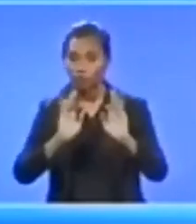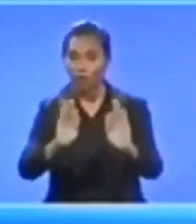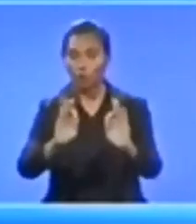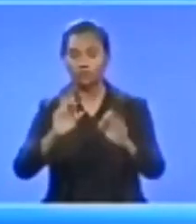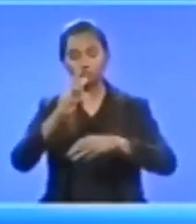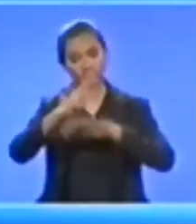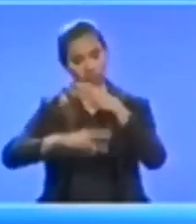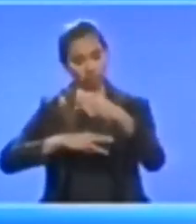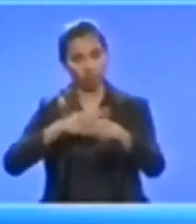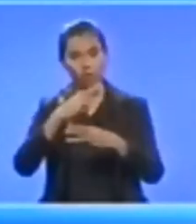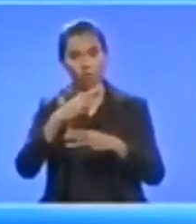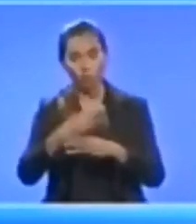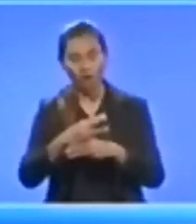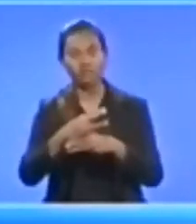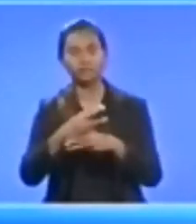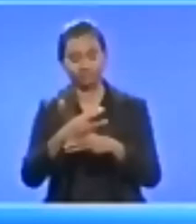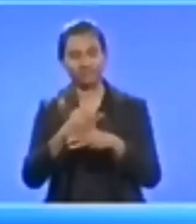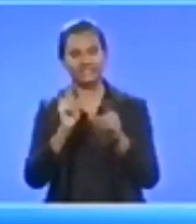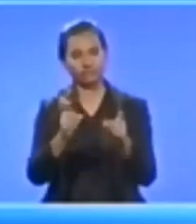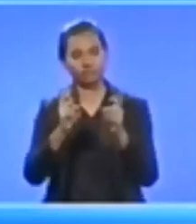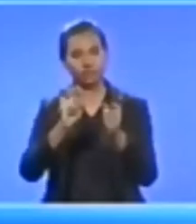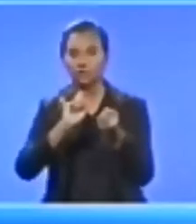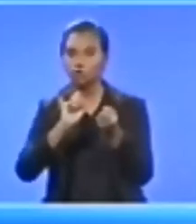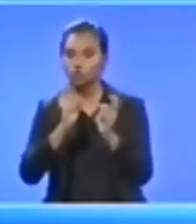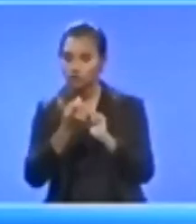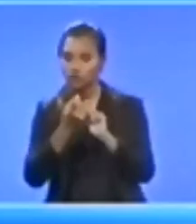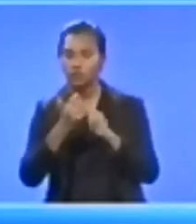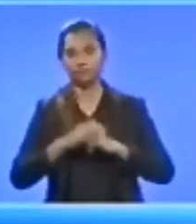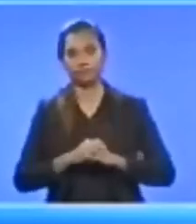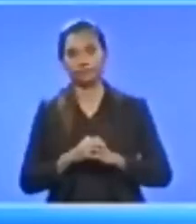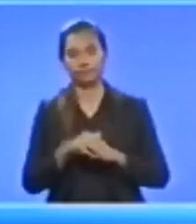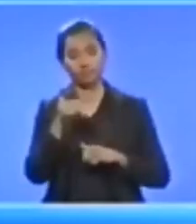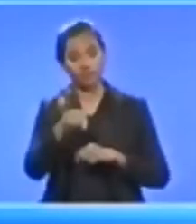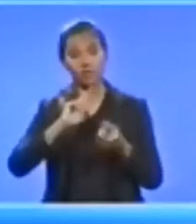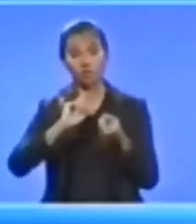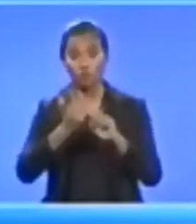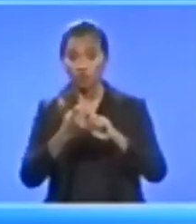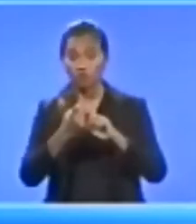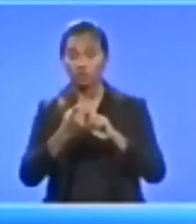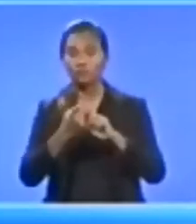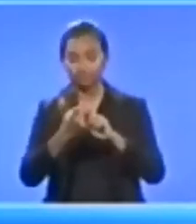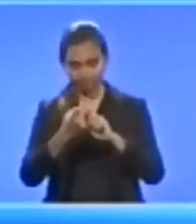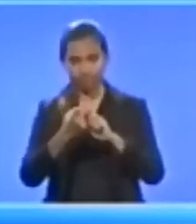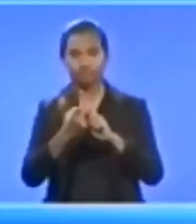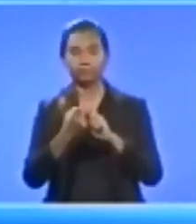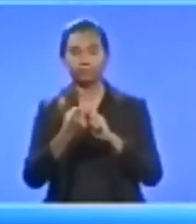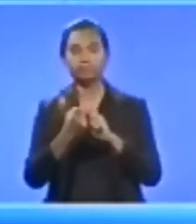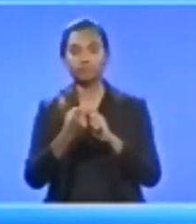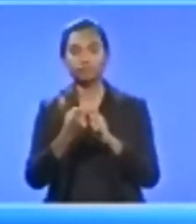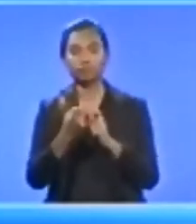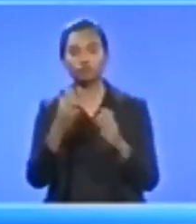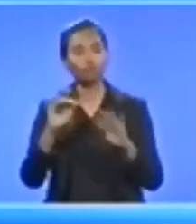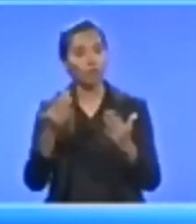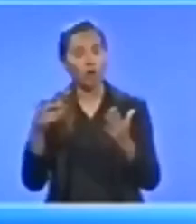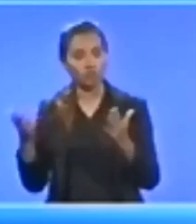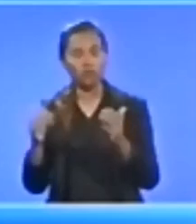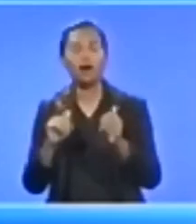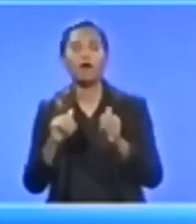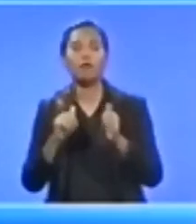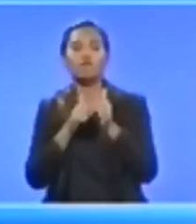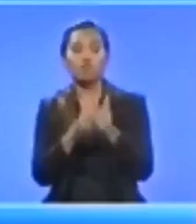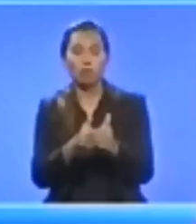berubah. Perubahan ini didorong oleh kemajuan teknologi dan persaingan